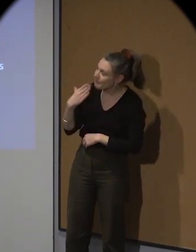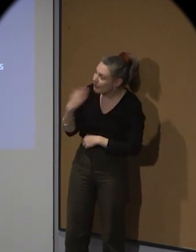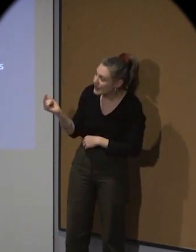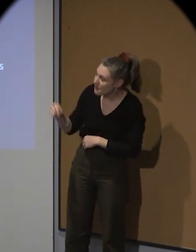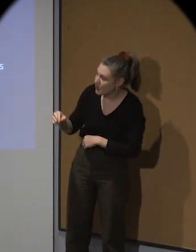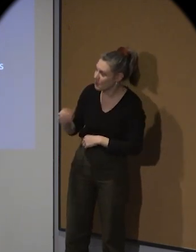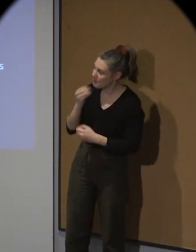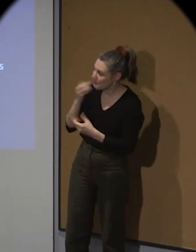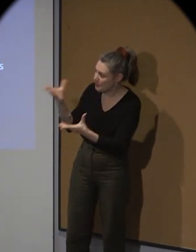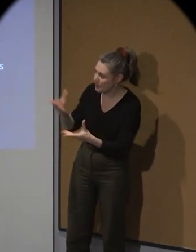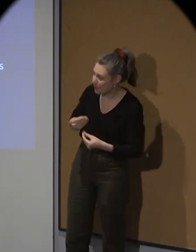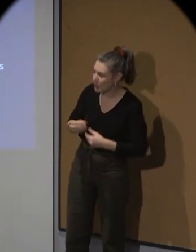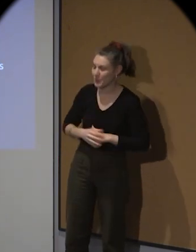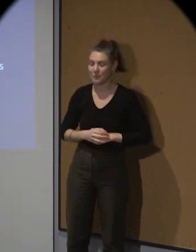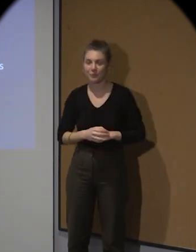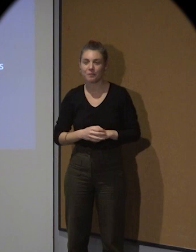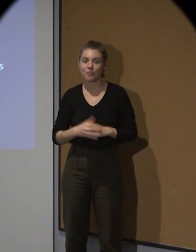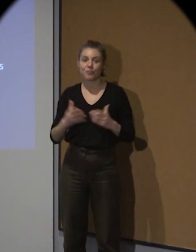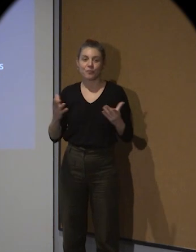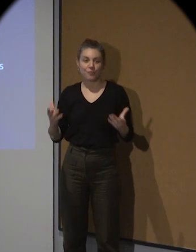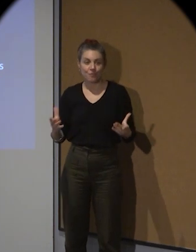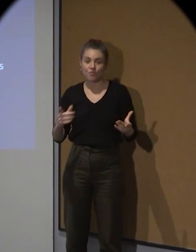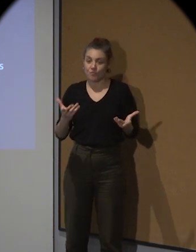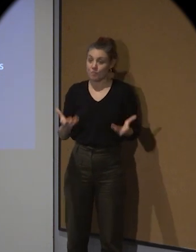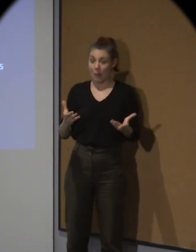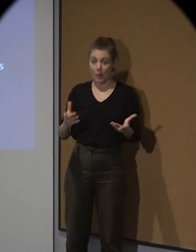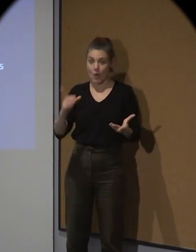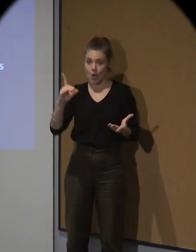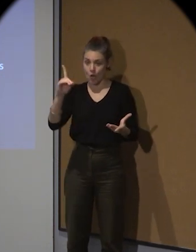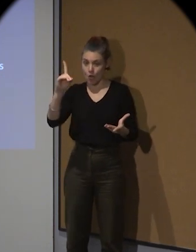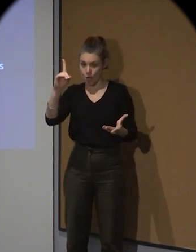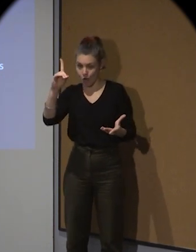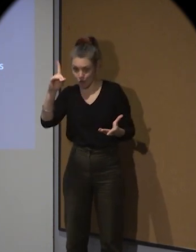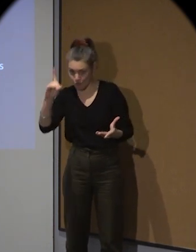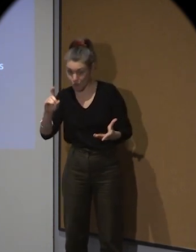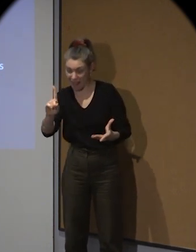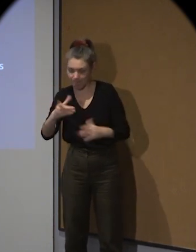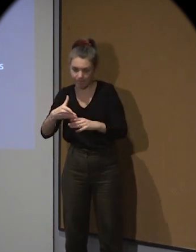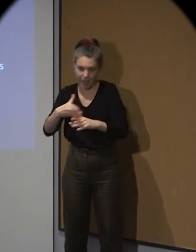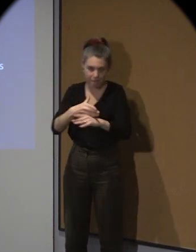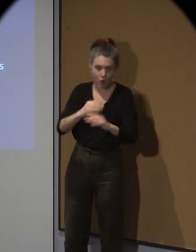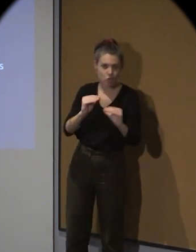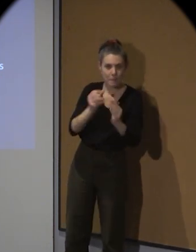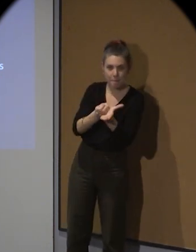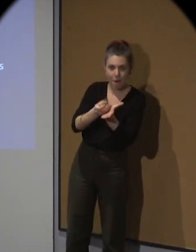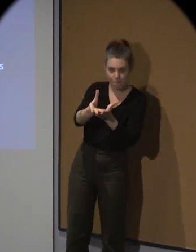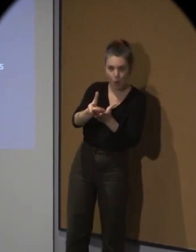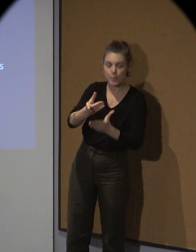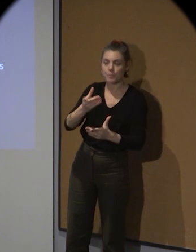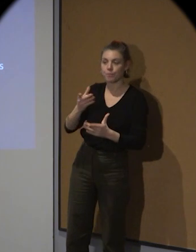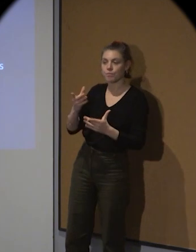bienvenue. Et avant de commencer, je voulais juste vous signaler que cette conférence Pôle Info Santé